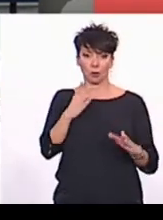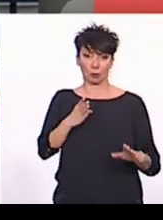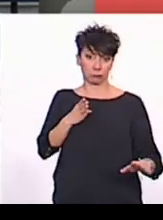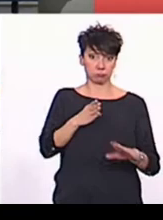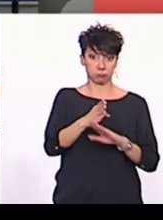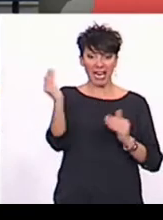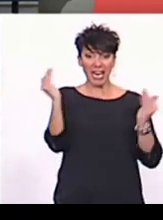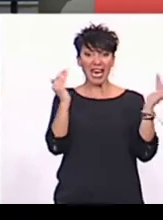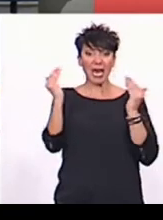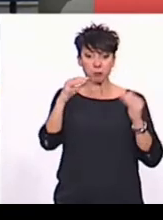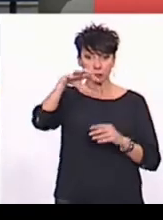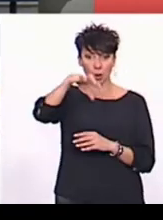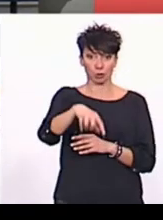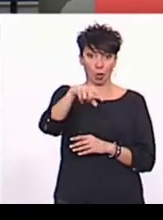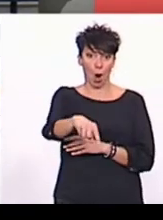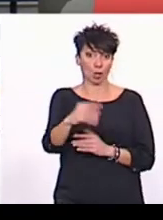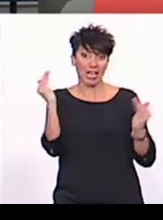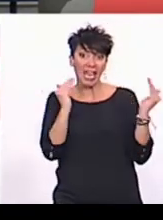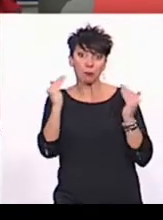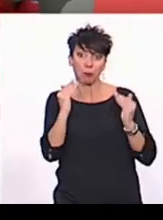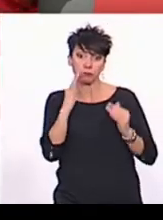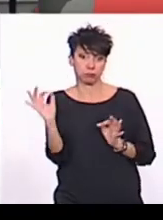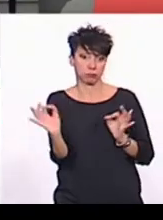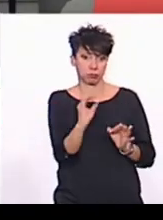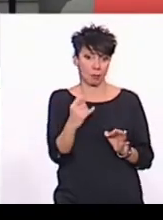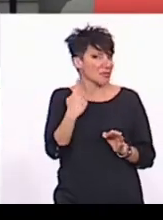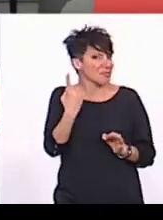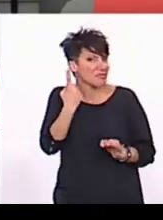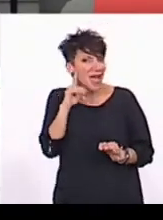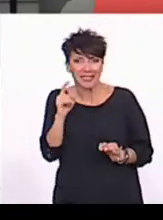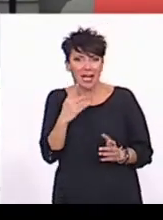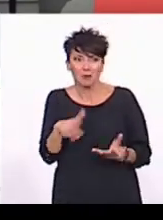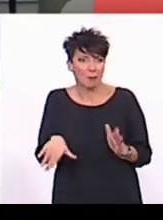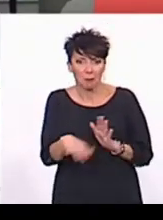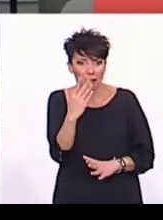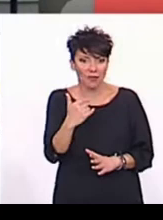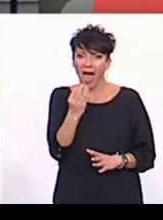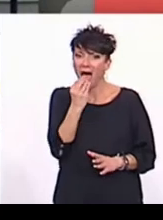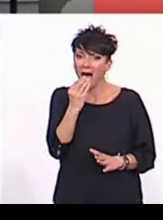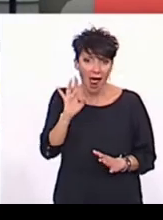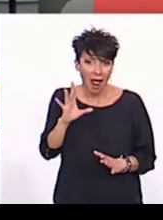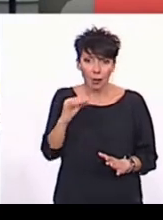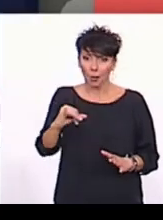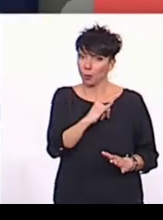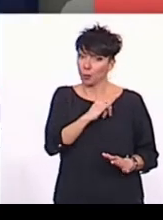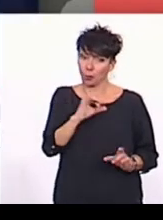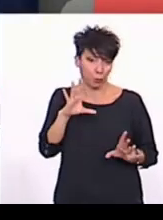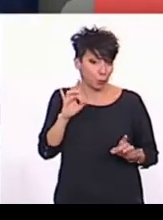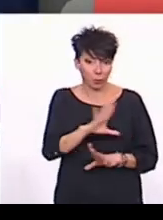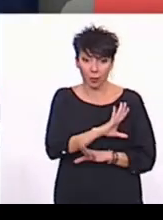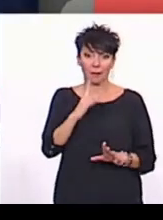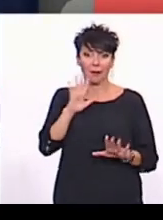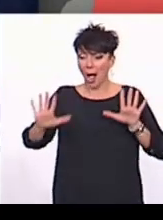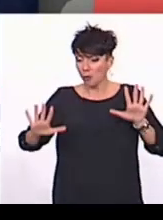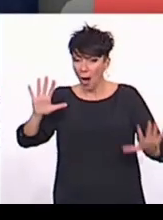που είναι τα ύποπτα περιστατικά και δεν ξέρουν πότε θα βγουν. Δεν μπορούν να φάνε, δεν μπορούν να πάνε στην τουαλέτα, δεν πρέπει να